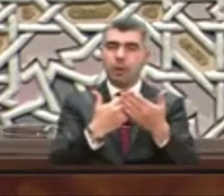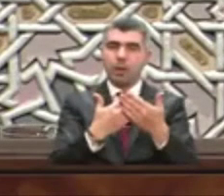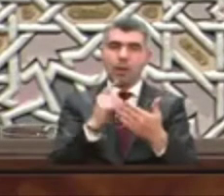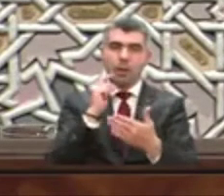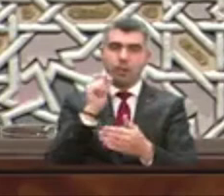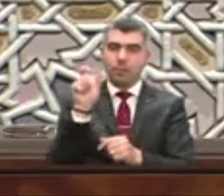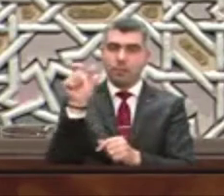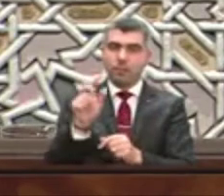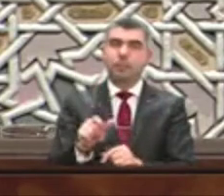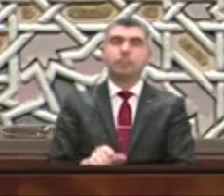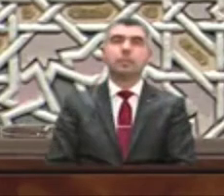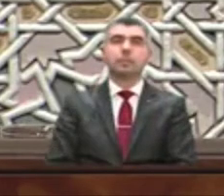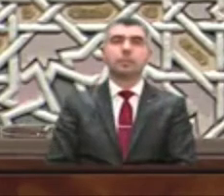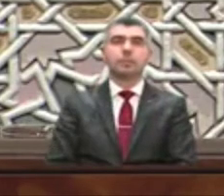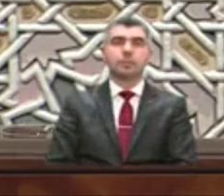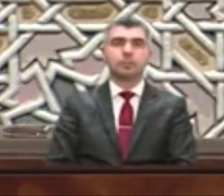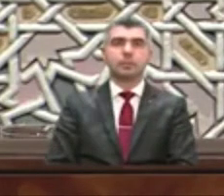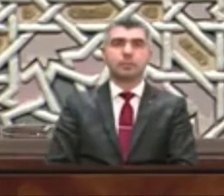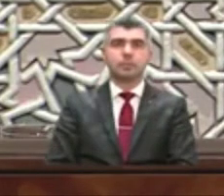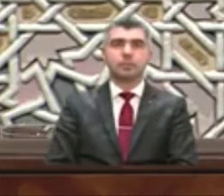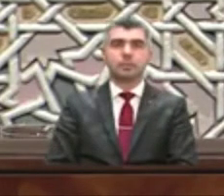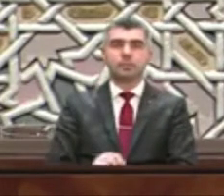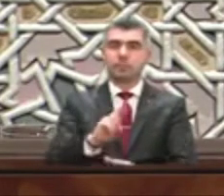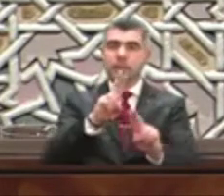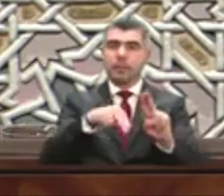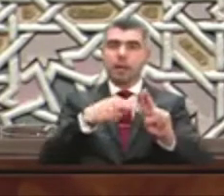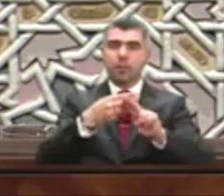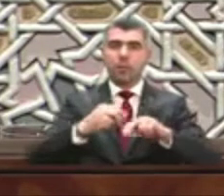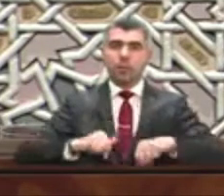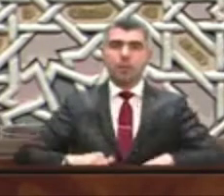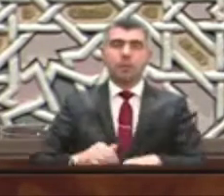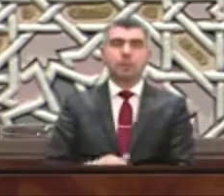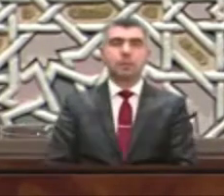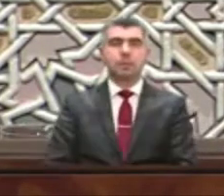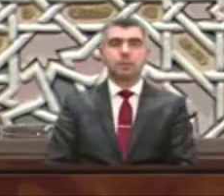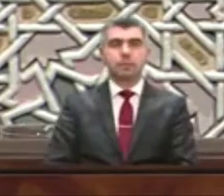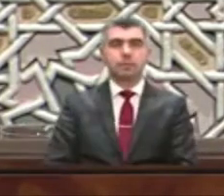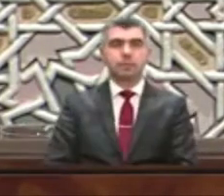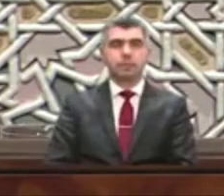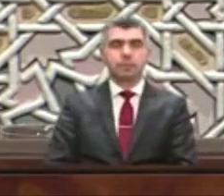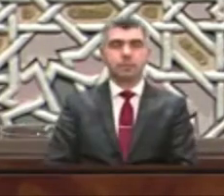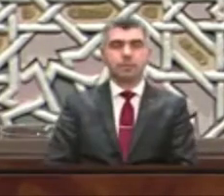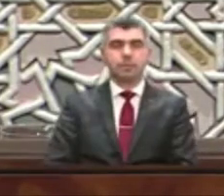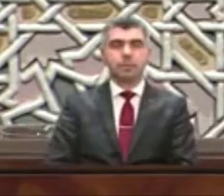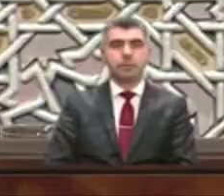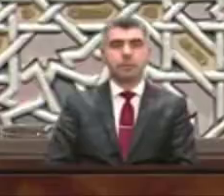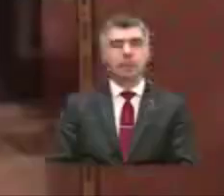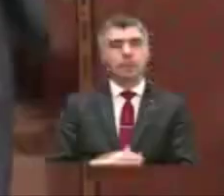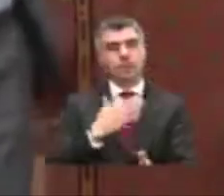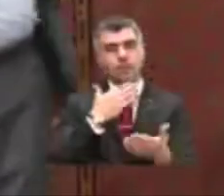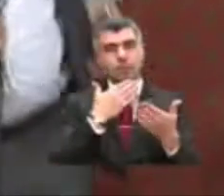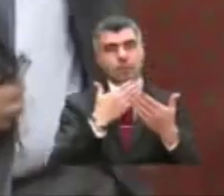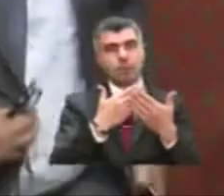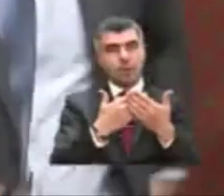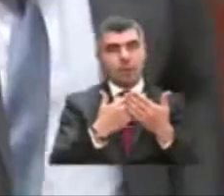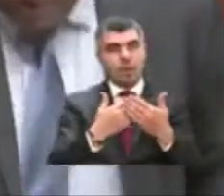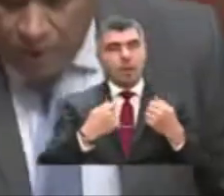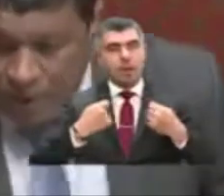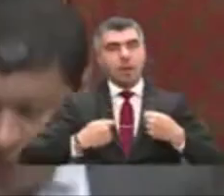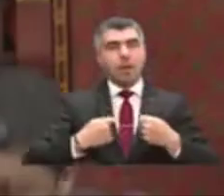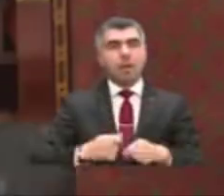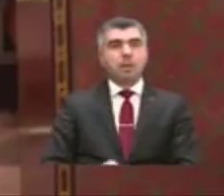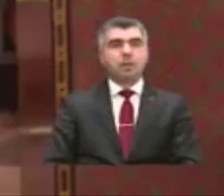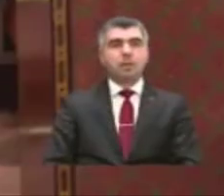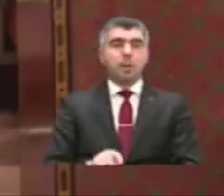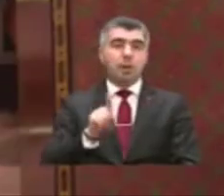شكرا سيد النائب المحترم. تفضل سيد الوزير. شكرا. شكرا سيد الرئيس، وشكرا